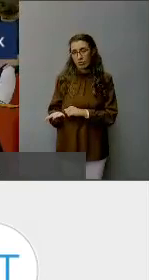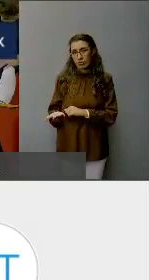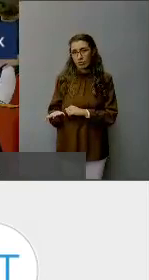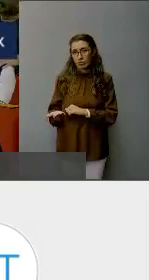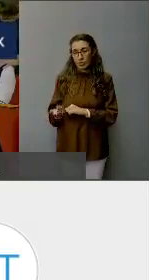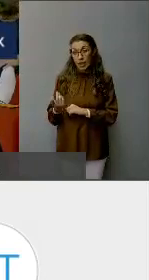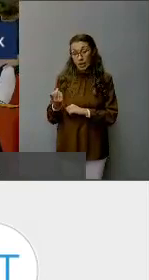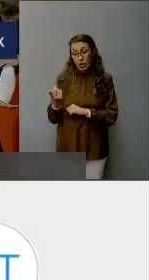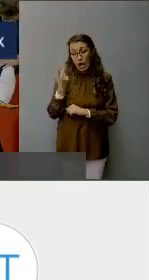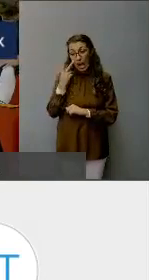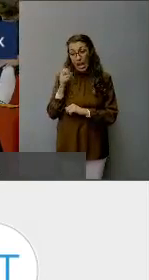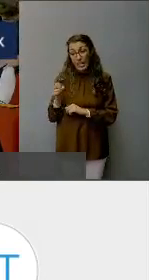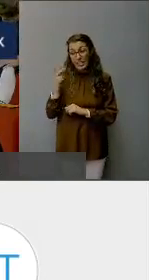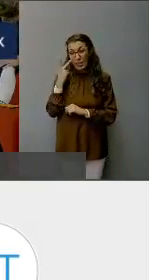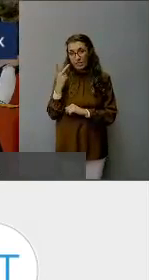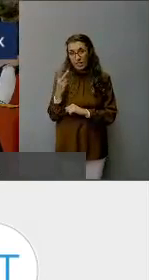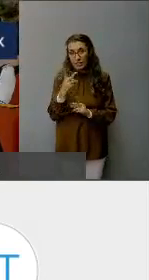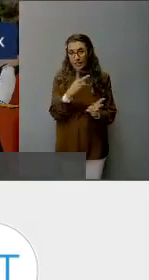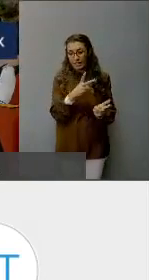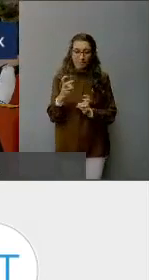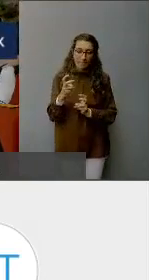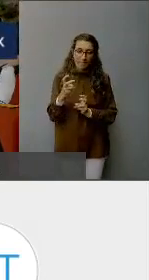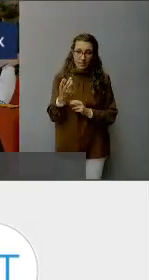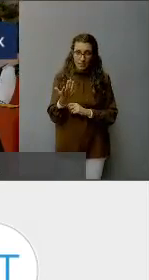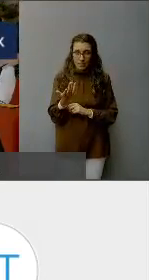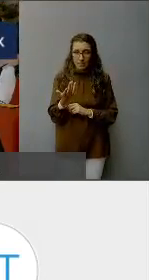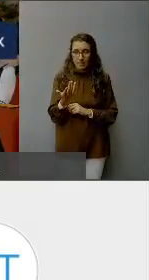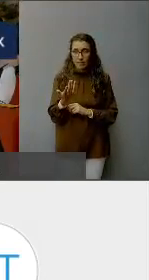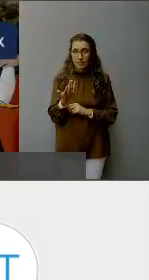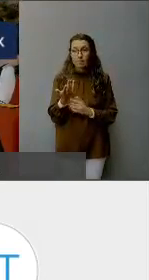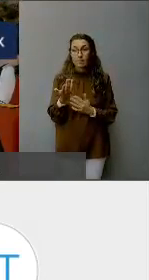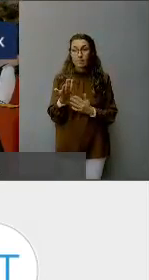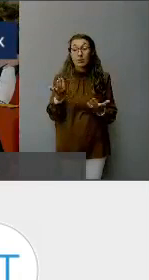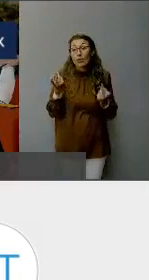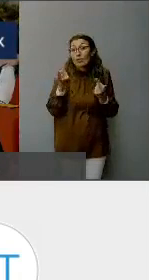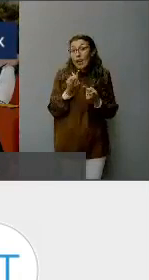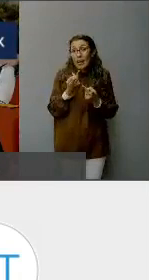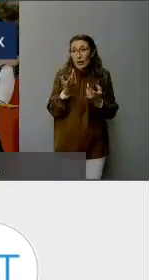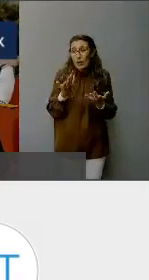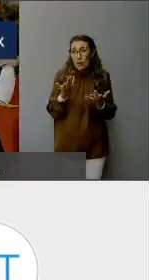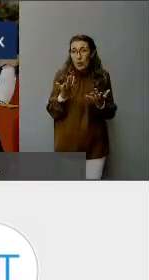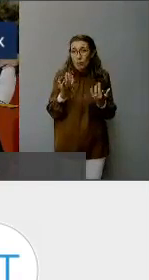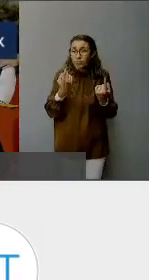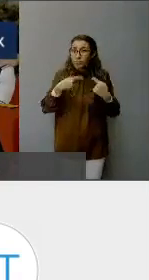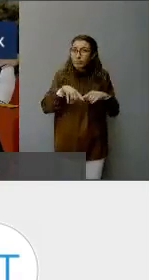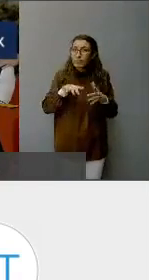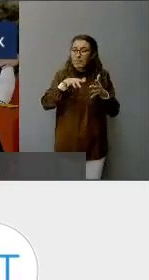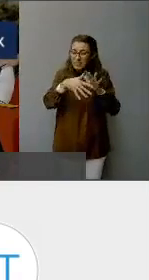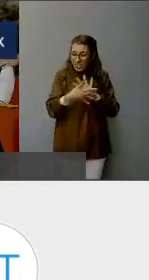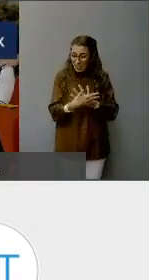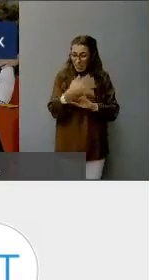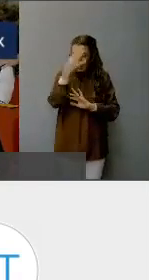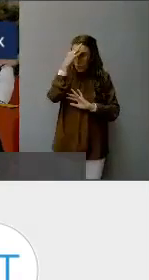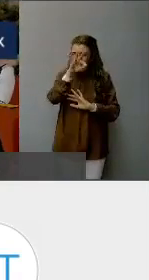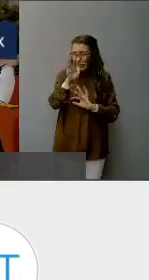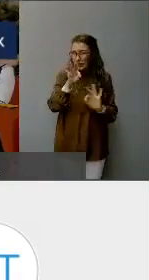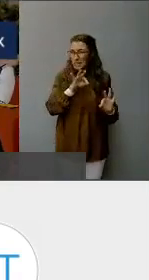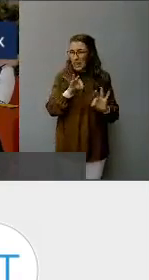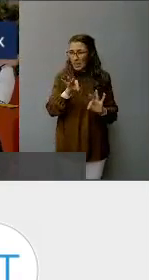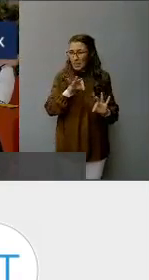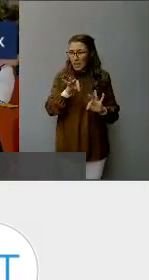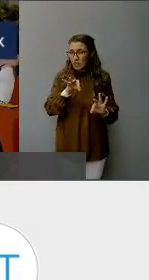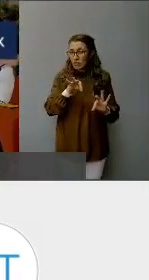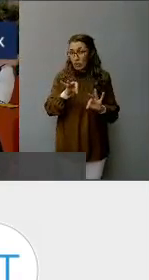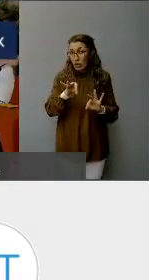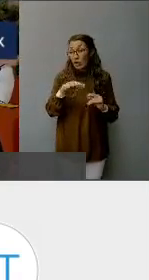guardandoli nell insieme a questo punto il fabbisogno il dr quell'area diventa strategica è più ampio e allora c'è